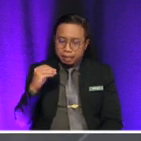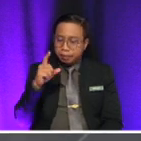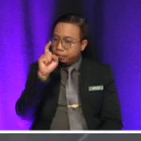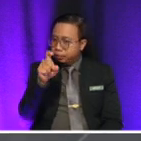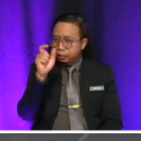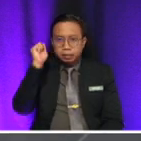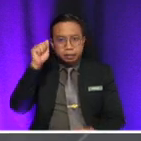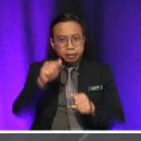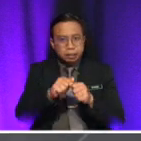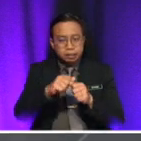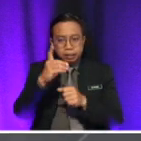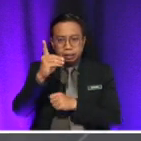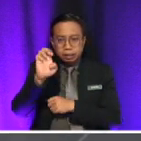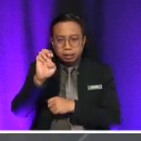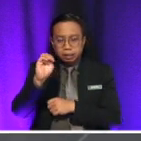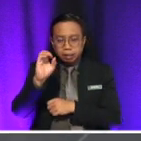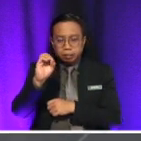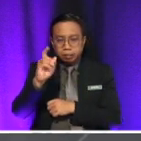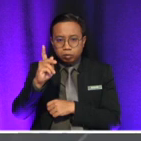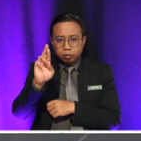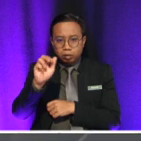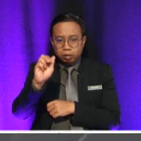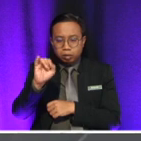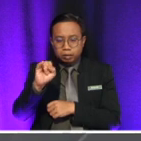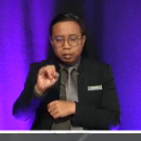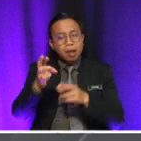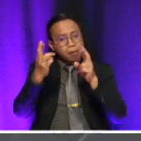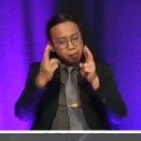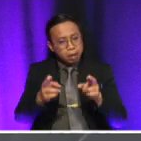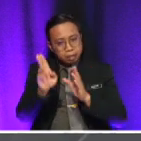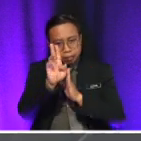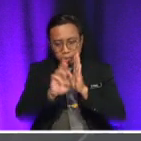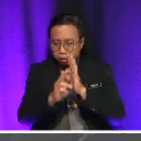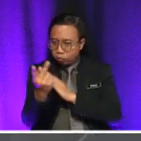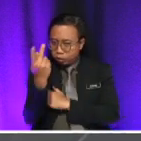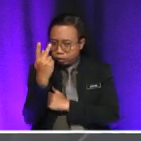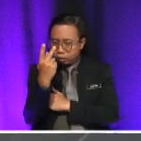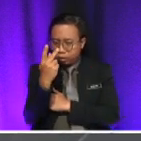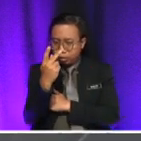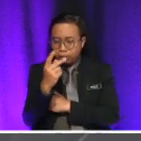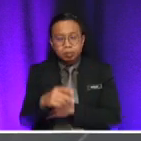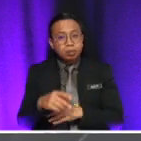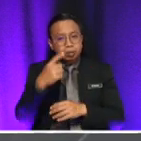ingat demokrasi ingat rakyat berkuasa untuk apa